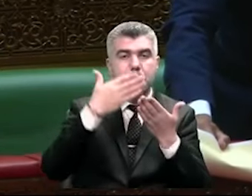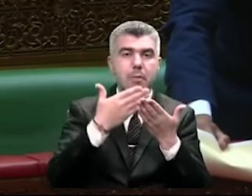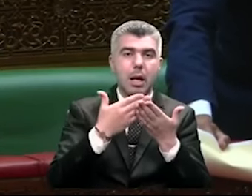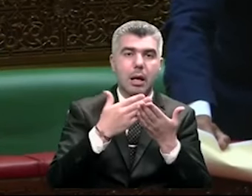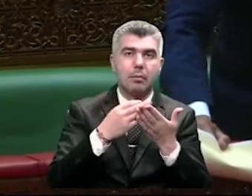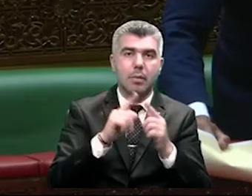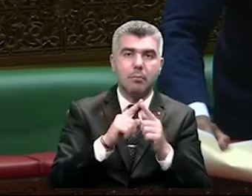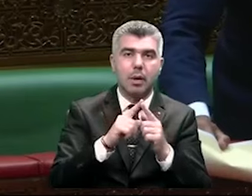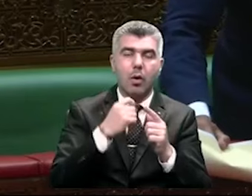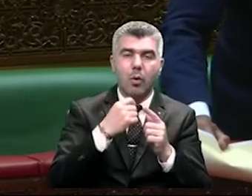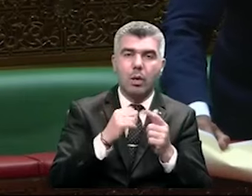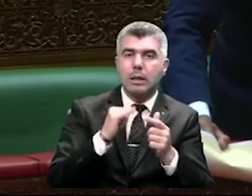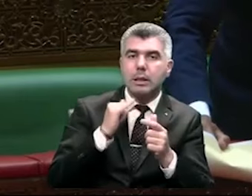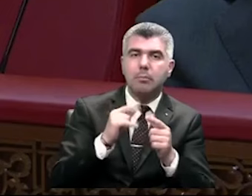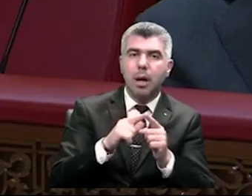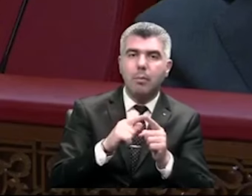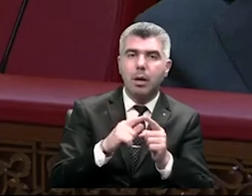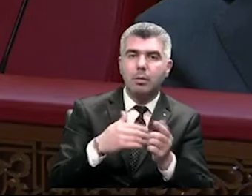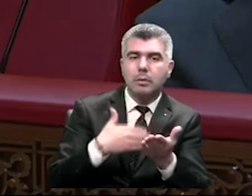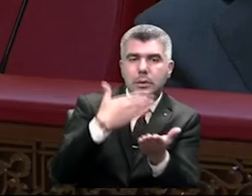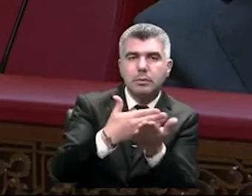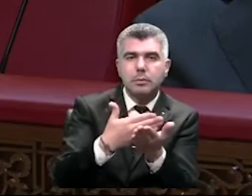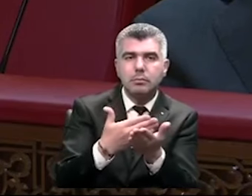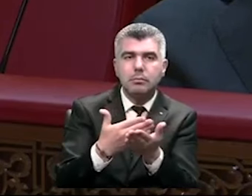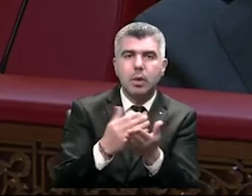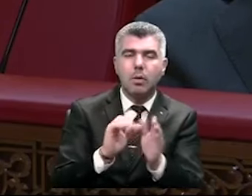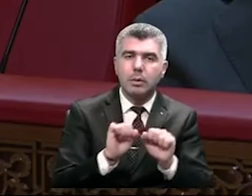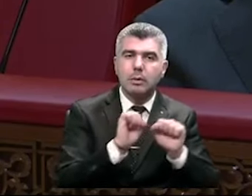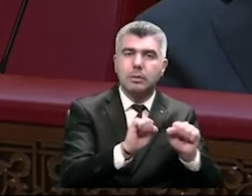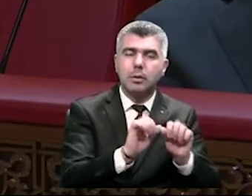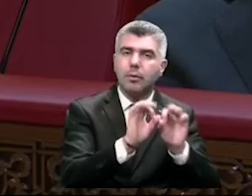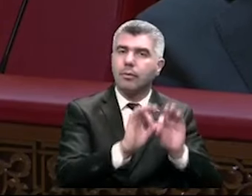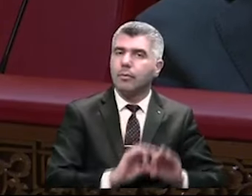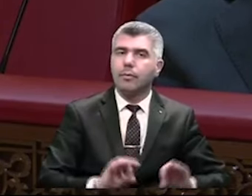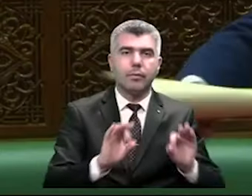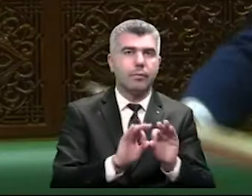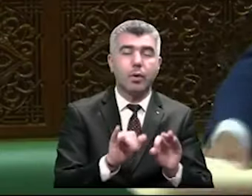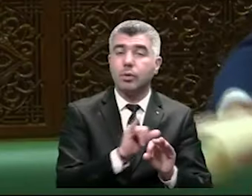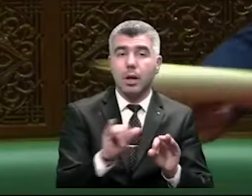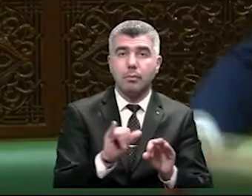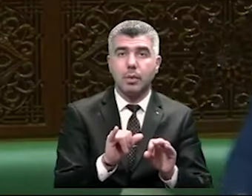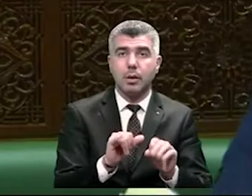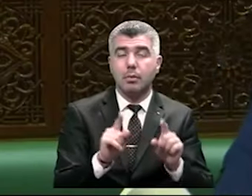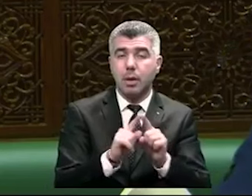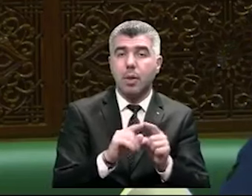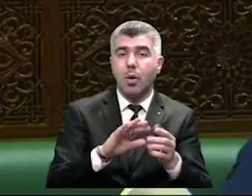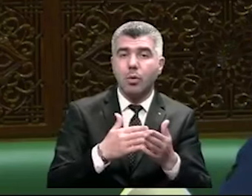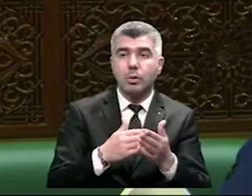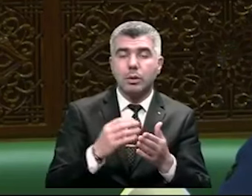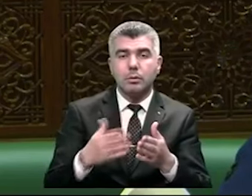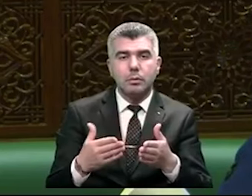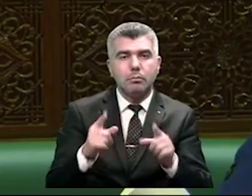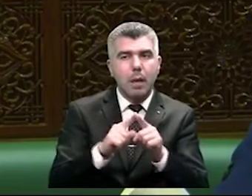خصم را ماشي حيط اللي غادي يوقف في وجه الطموحات ديالهم را حيط اللي يقدروا يتكو عليه راه واحد الحضن اللي كيستب